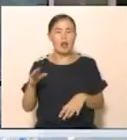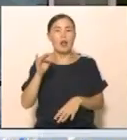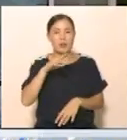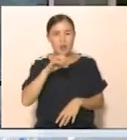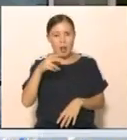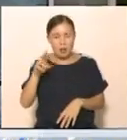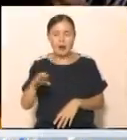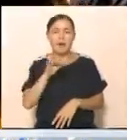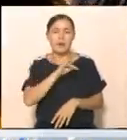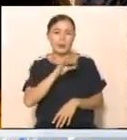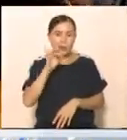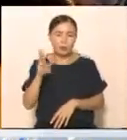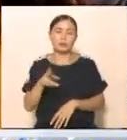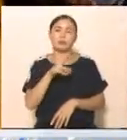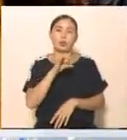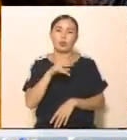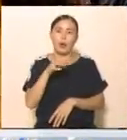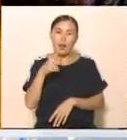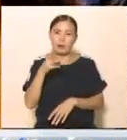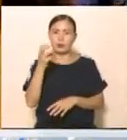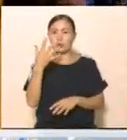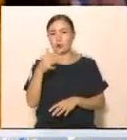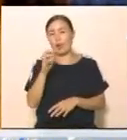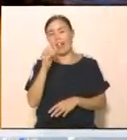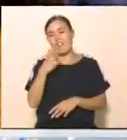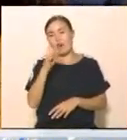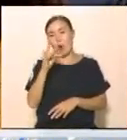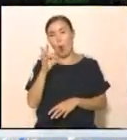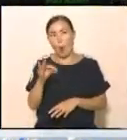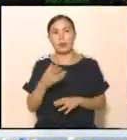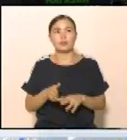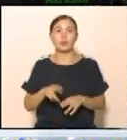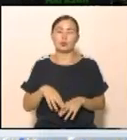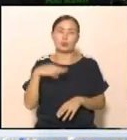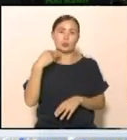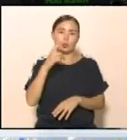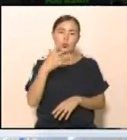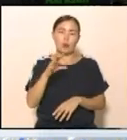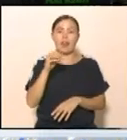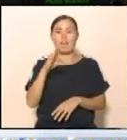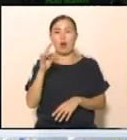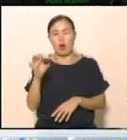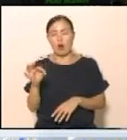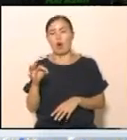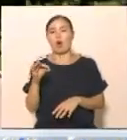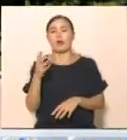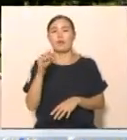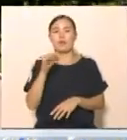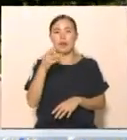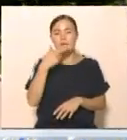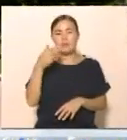Италияда 1000 евро, Португалия мен Нидерландыда 350 евро, Грецияда 150 евро, Францияда 135 евро,